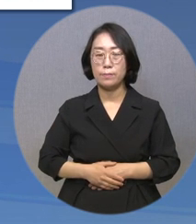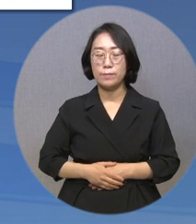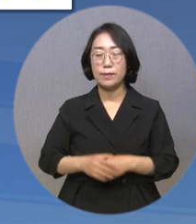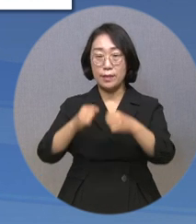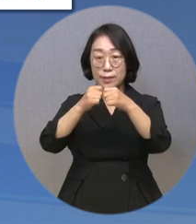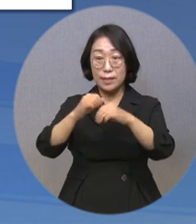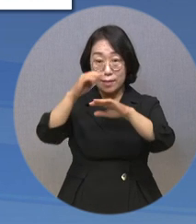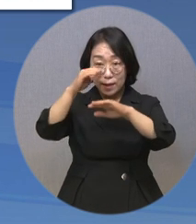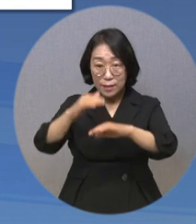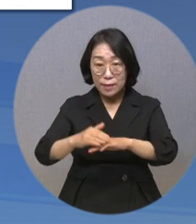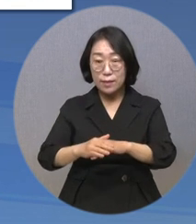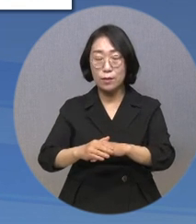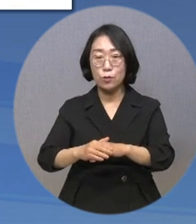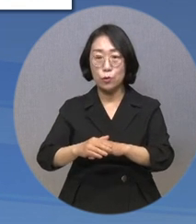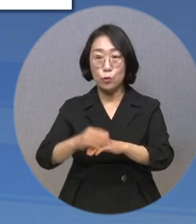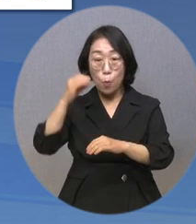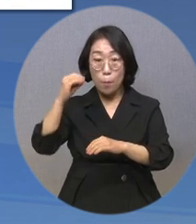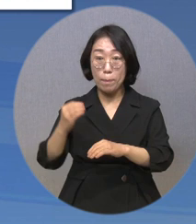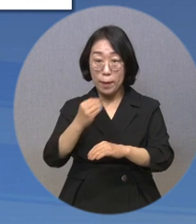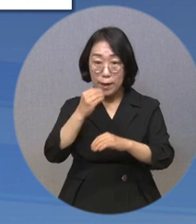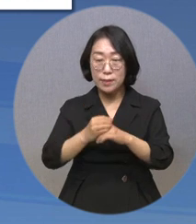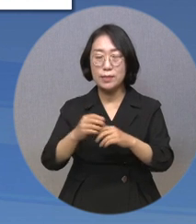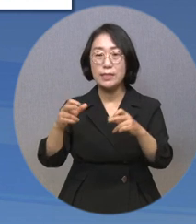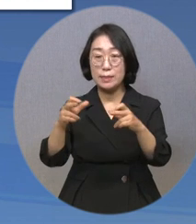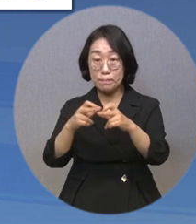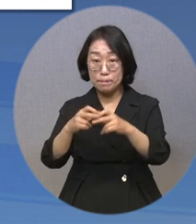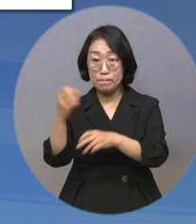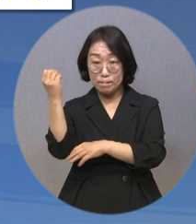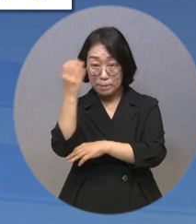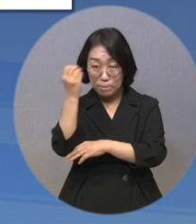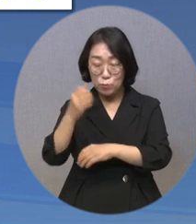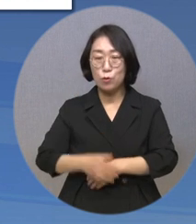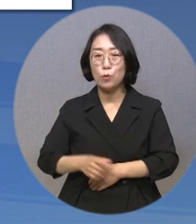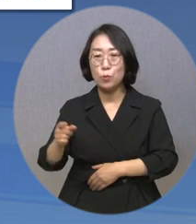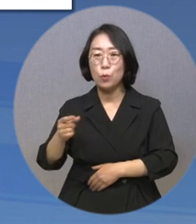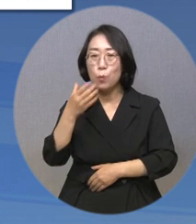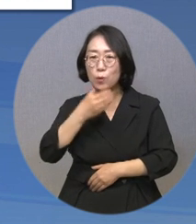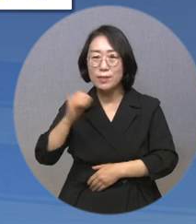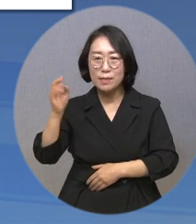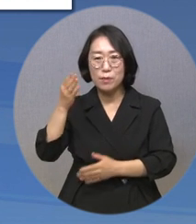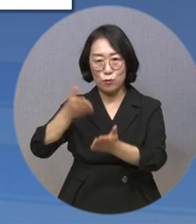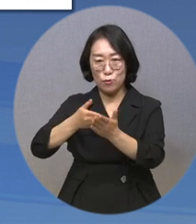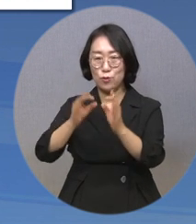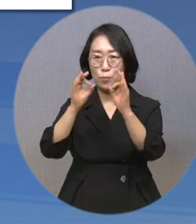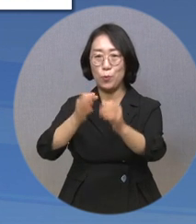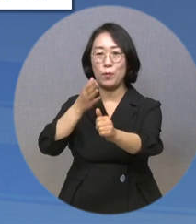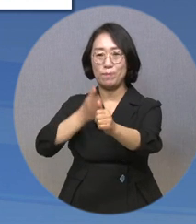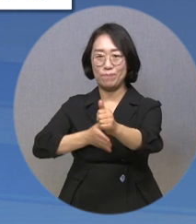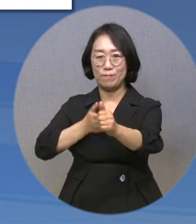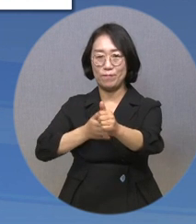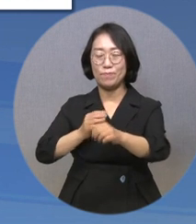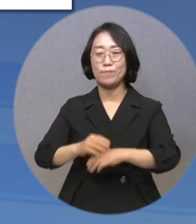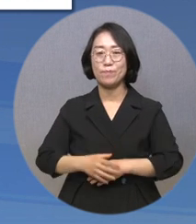이 밖에 자세한 사항은 웰피어뉴스 홈페이지와 장애인신문, 복지TV 뉴스를 통해 확인할 수 있습니다.